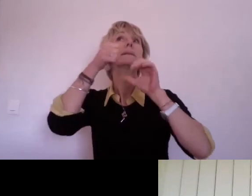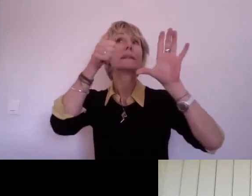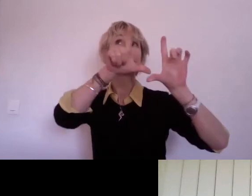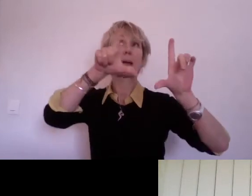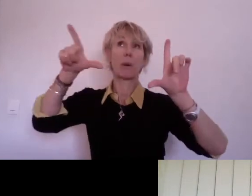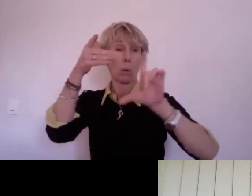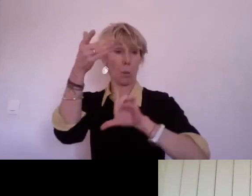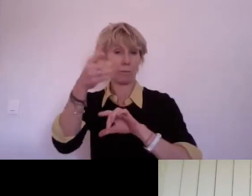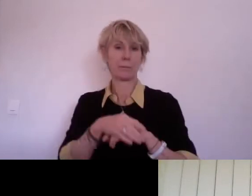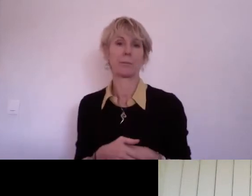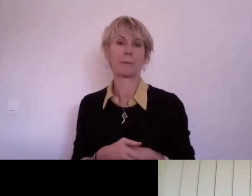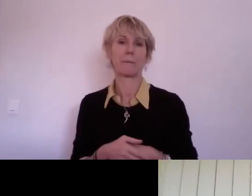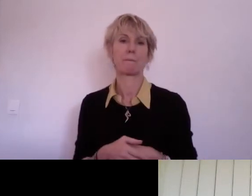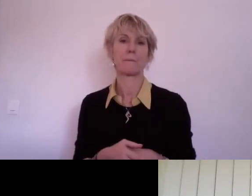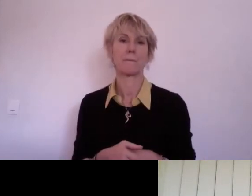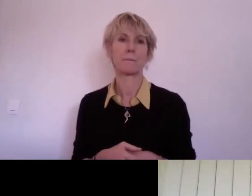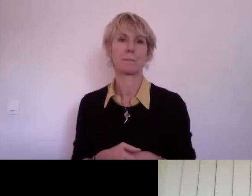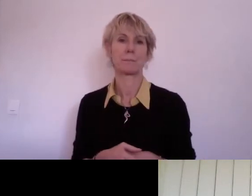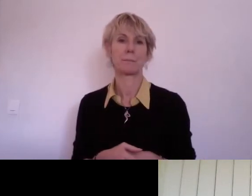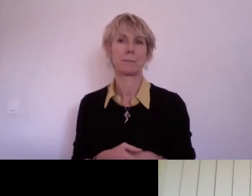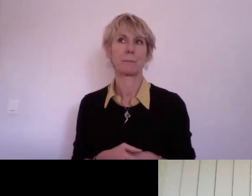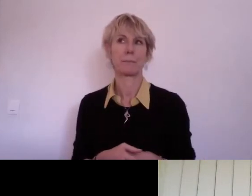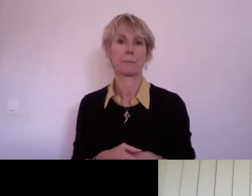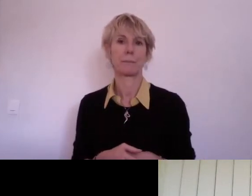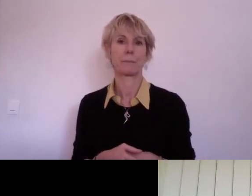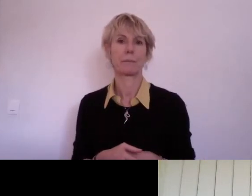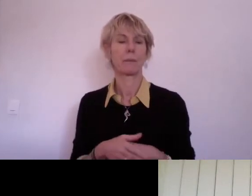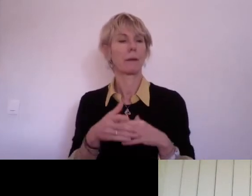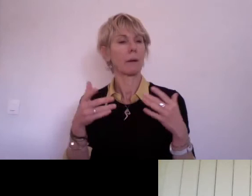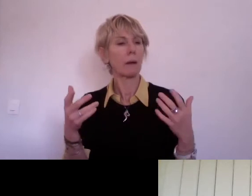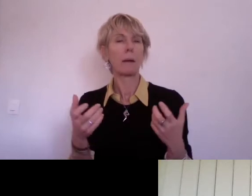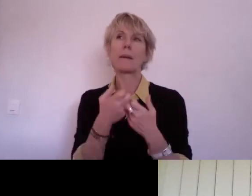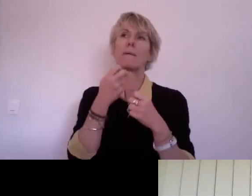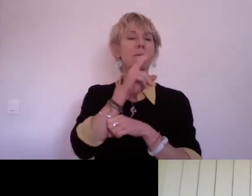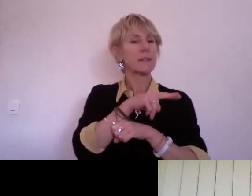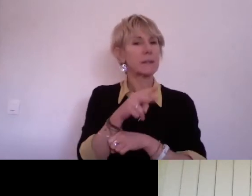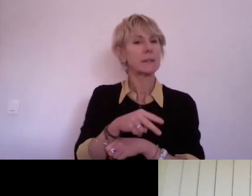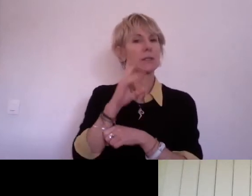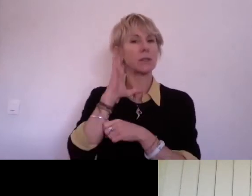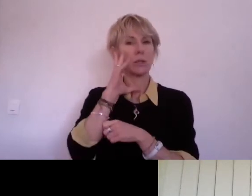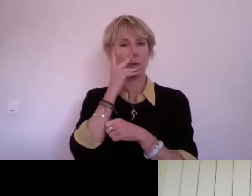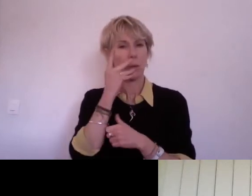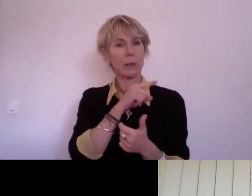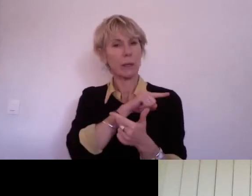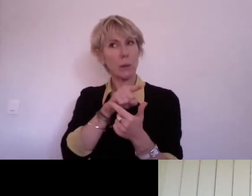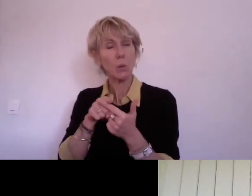au sein du musée, donc lorsque nous pratiquons les visites sensorielles ou ce module